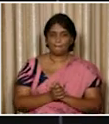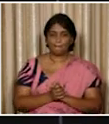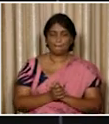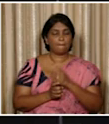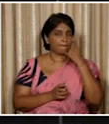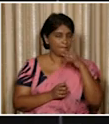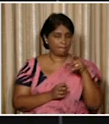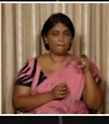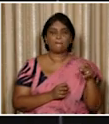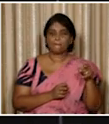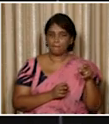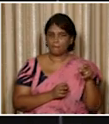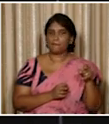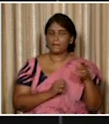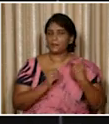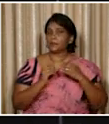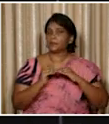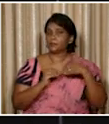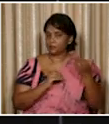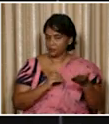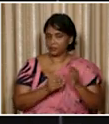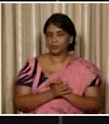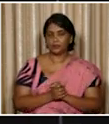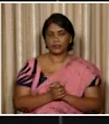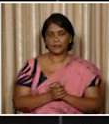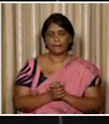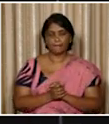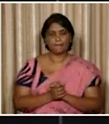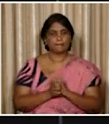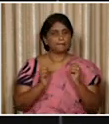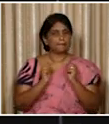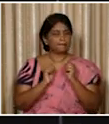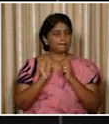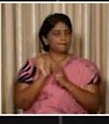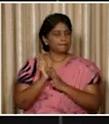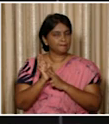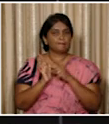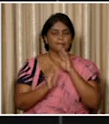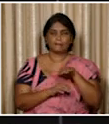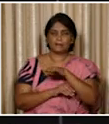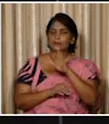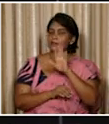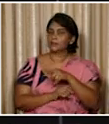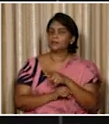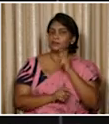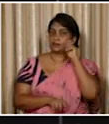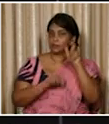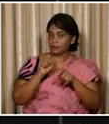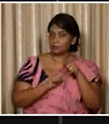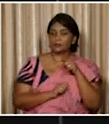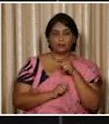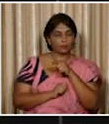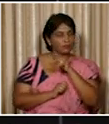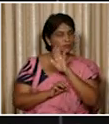இனிமேலும் தொடர்ந்து அந்த வெடுக்குனாரி மலையோடு இருக்கிற மக்கள் தாங்கள் சென்று வழிபாடாற்றவும் தங்களுடைய வணக்க